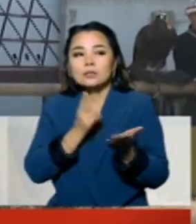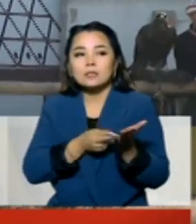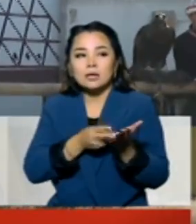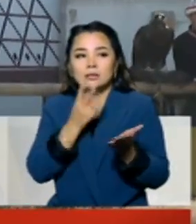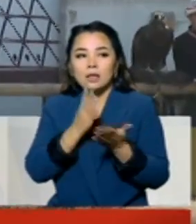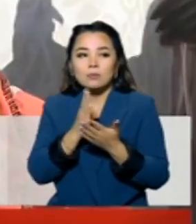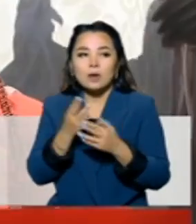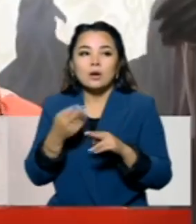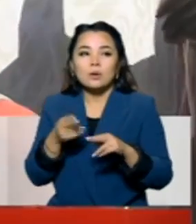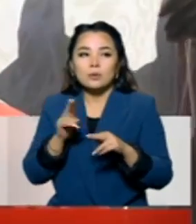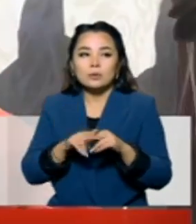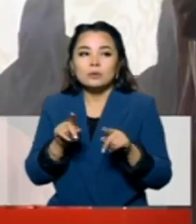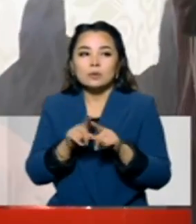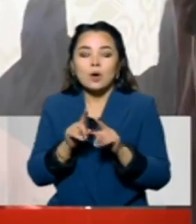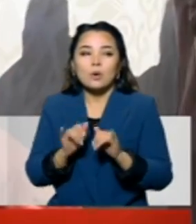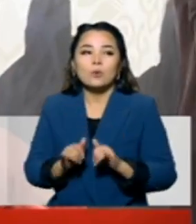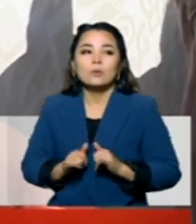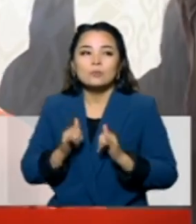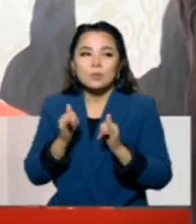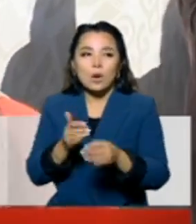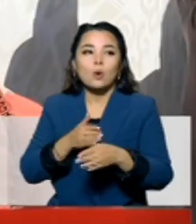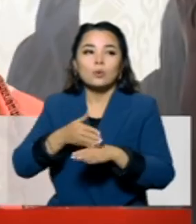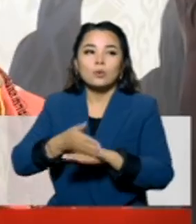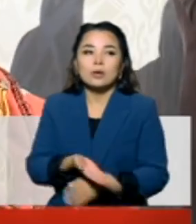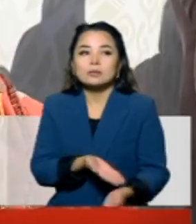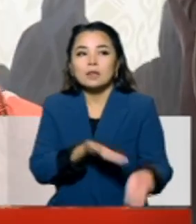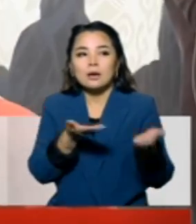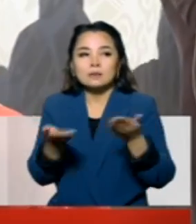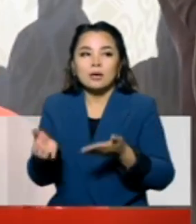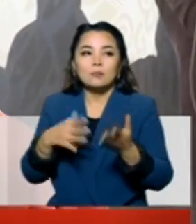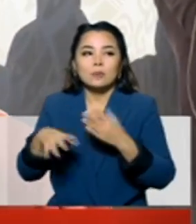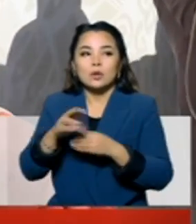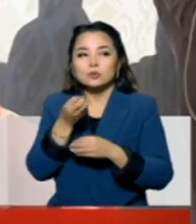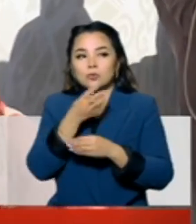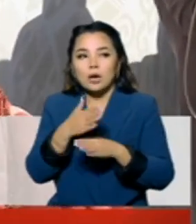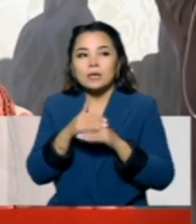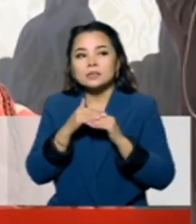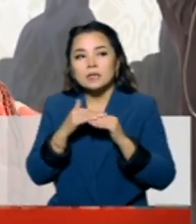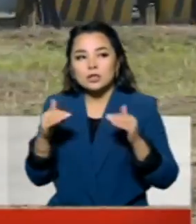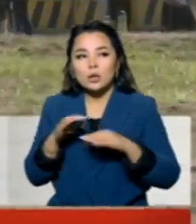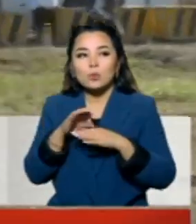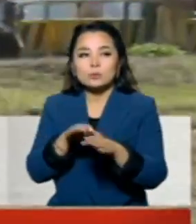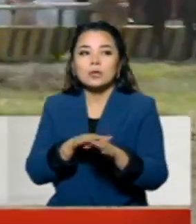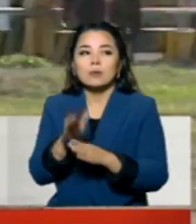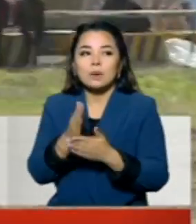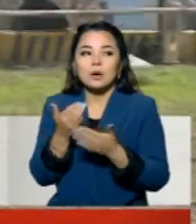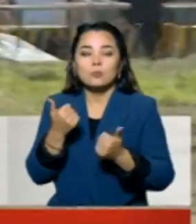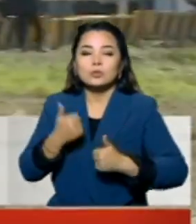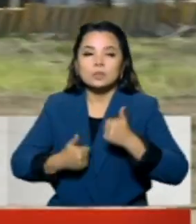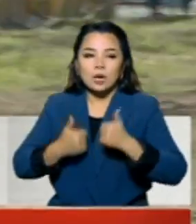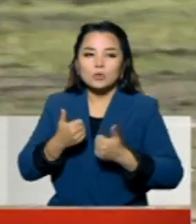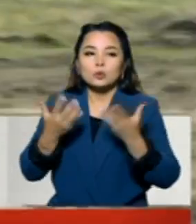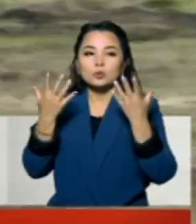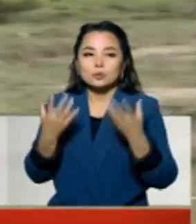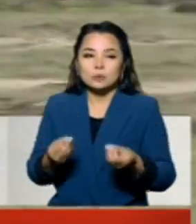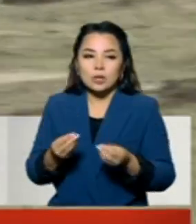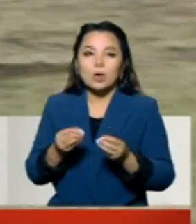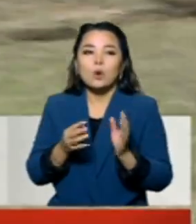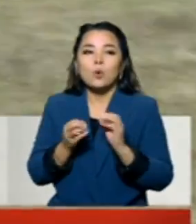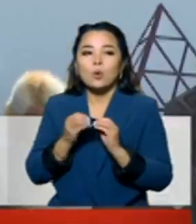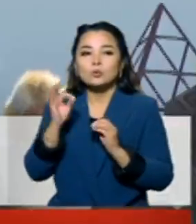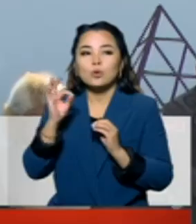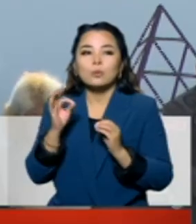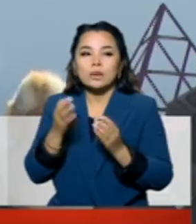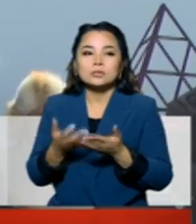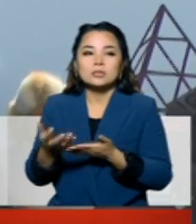Бұл жерде енді мен құрмет қонағы ретінде келдім. Барлығы жоғарғы деңгейде жақсы өтіп жатыр. Бүгінгі жарыс күнінде толық 10 ұпай жинаған